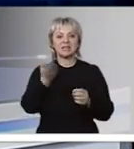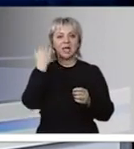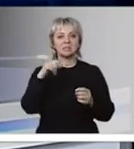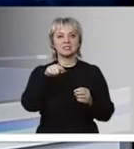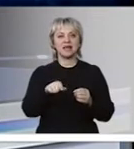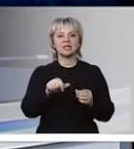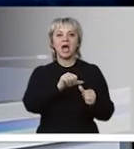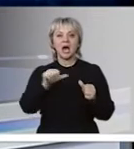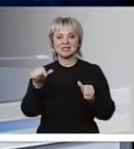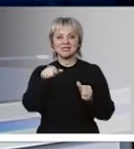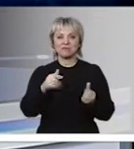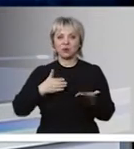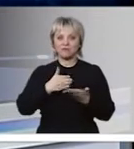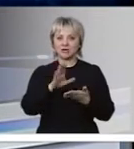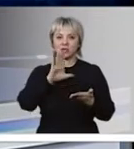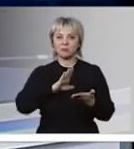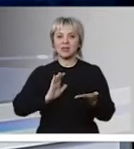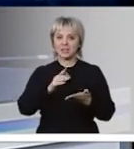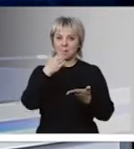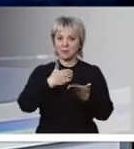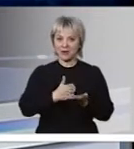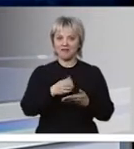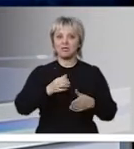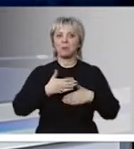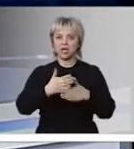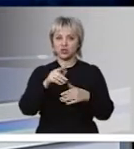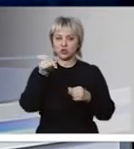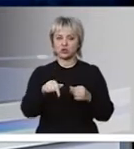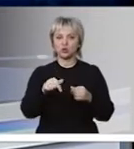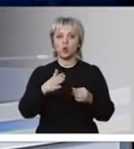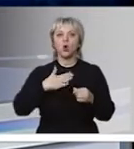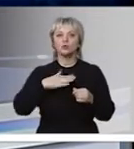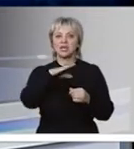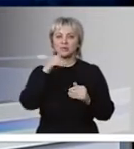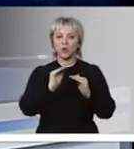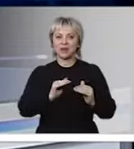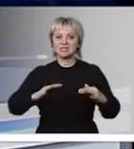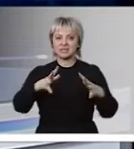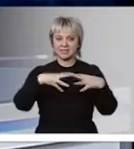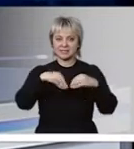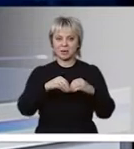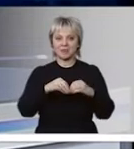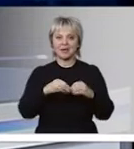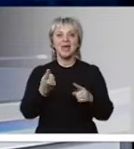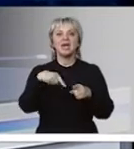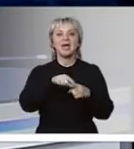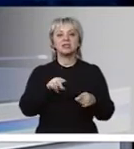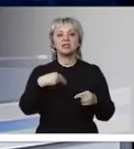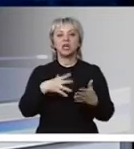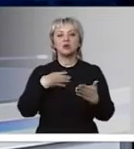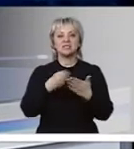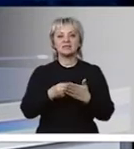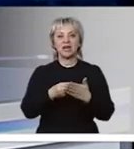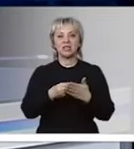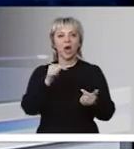назад, основной вектор был направлен на поддержку у нас многодетных семей. И это дало